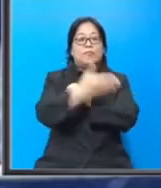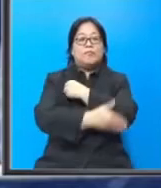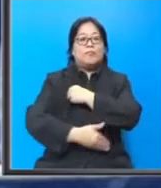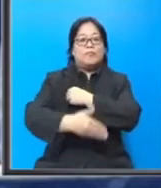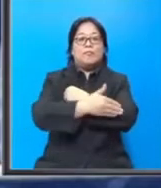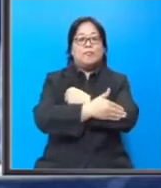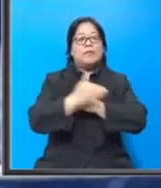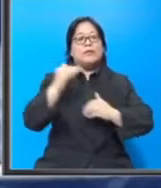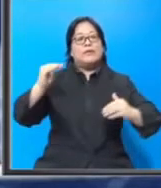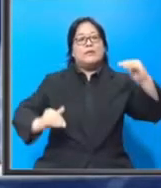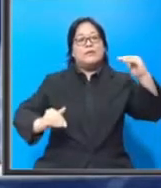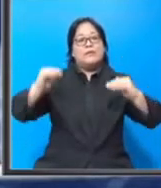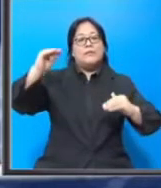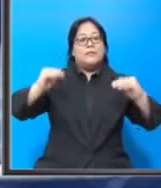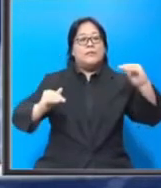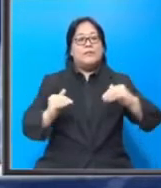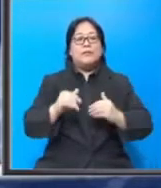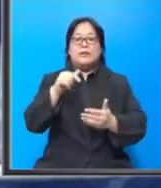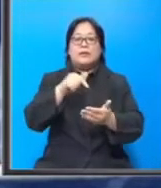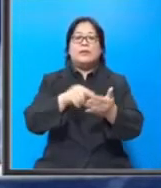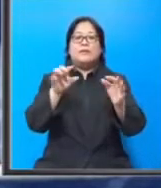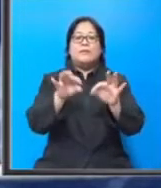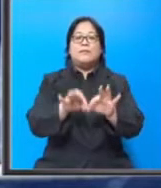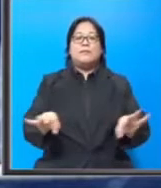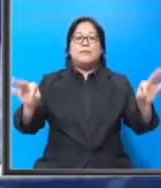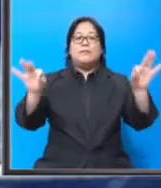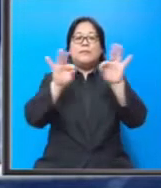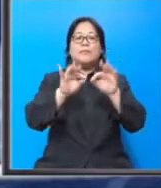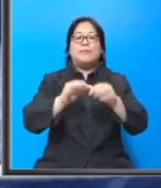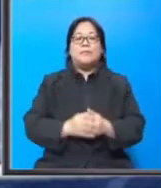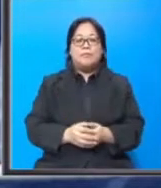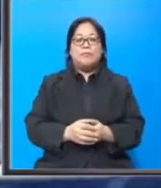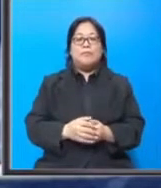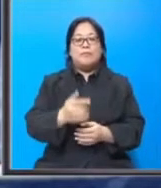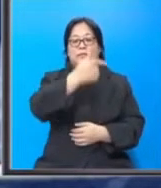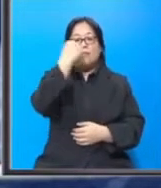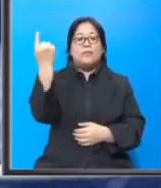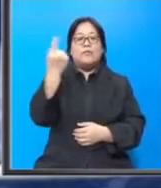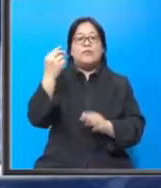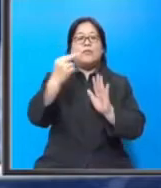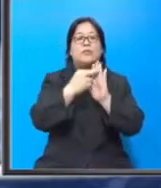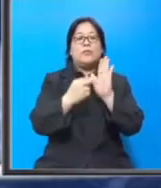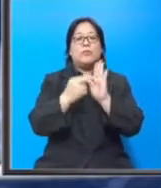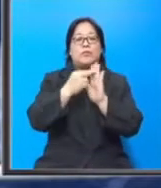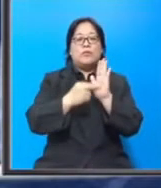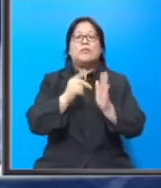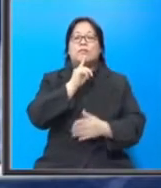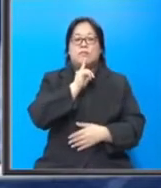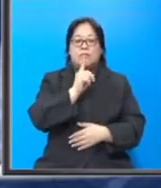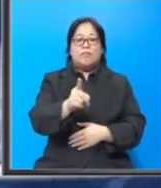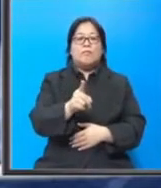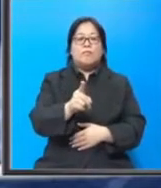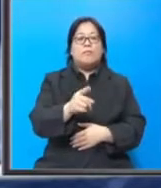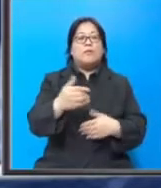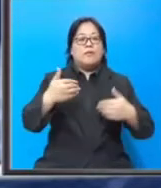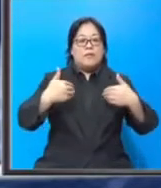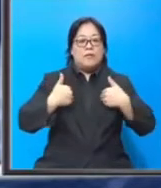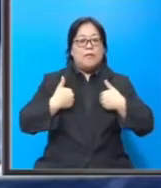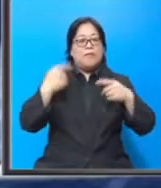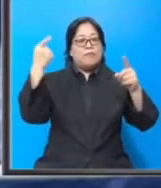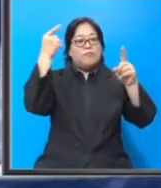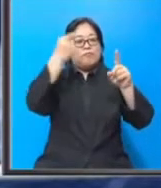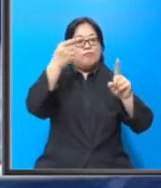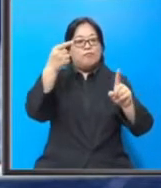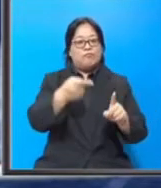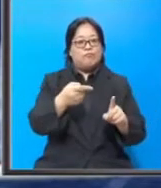negara diseimbangkan. Ini penting kerana sesuatu undang-undang yang dibuat itu sudah tentulah mempunyai